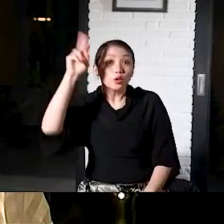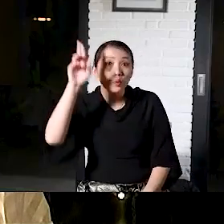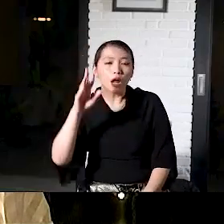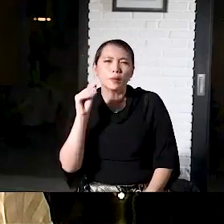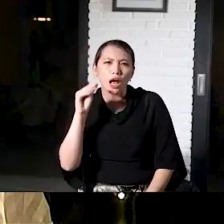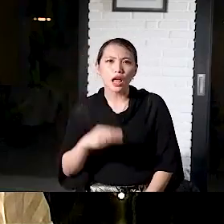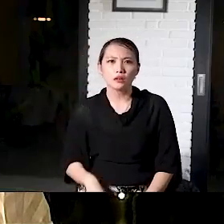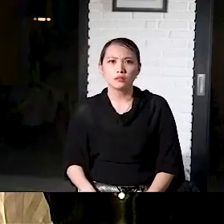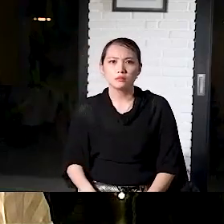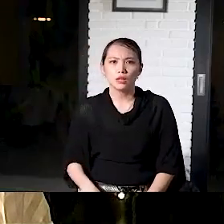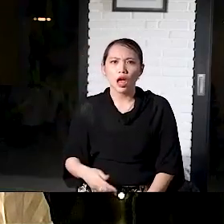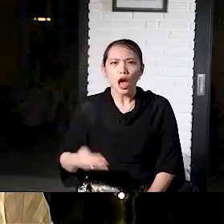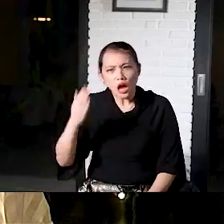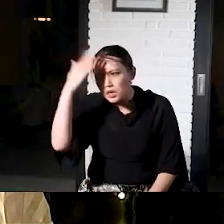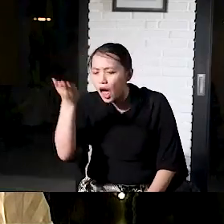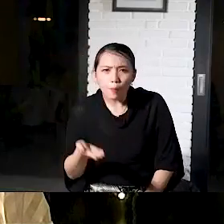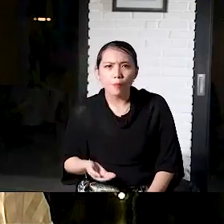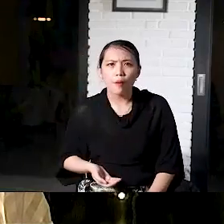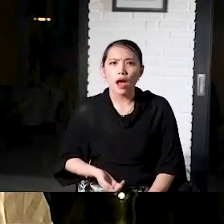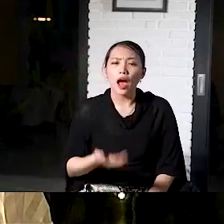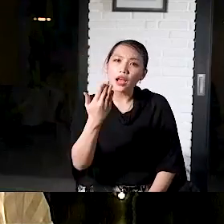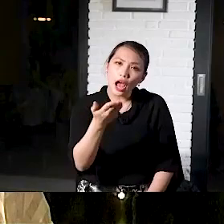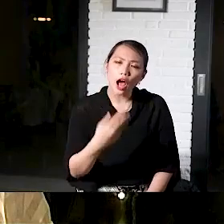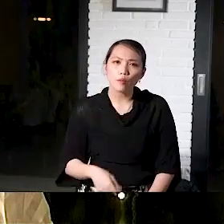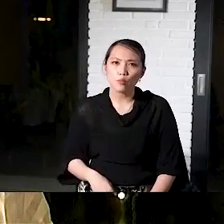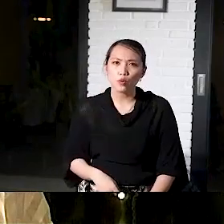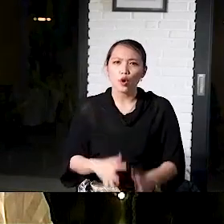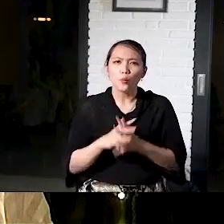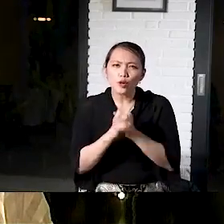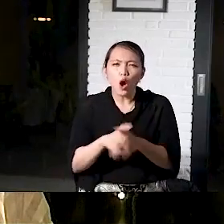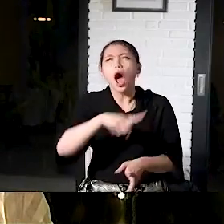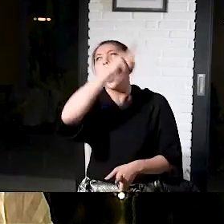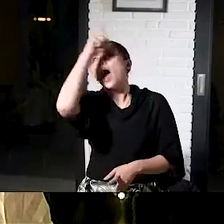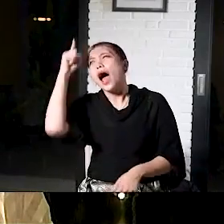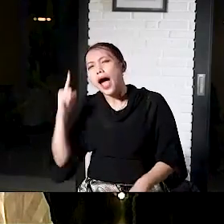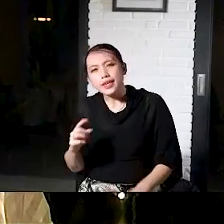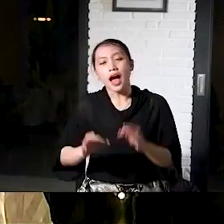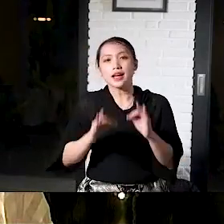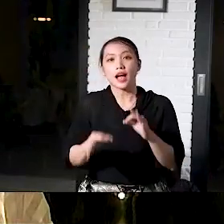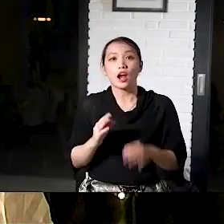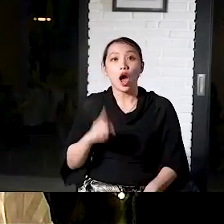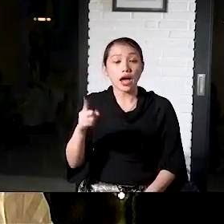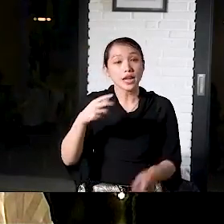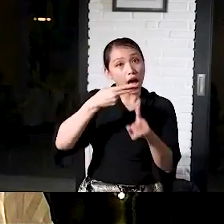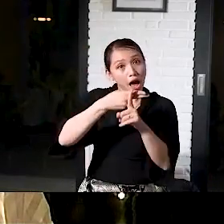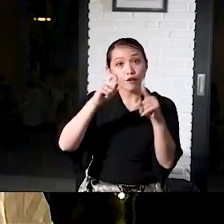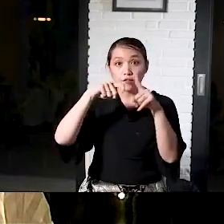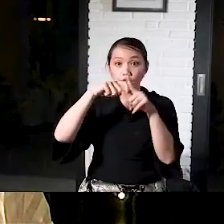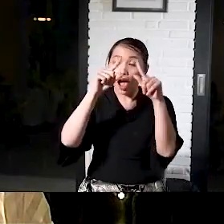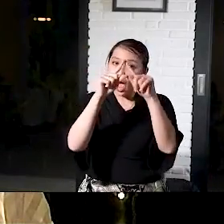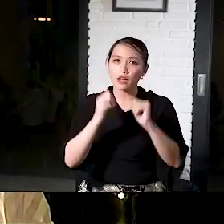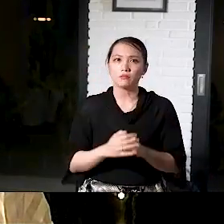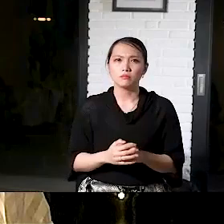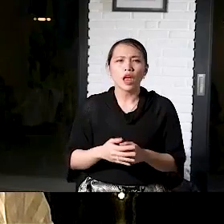bahwa kamu kenapa kok doanya itu hanya kalau ada menara, itu hanya kalau lagi butuh, kalau ada acara. Tuhan itu